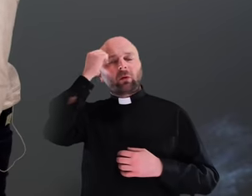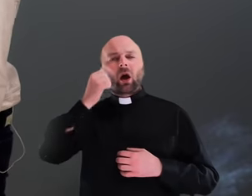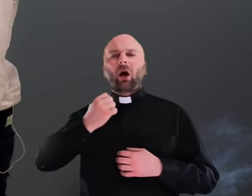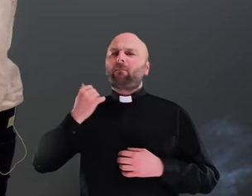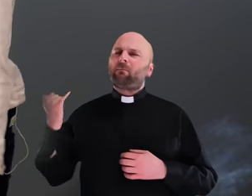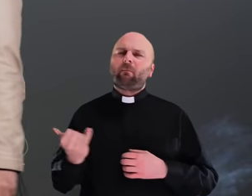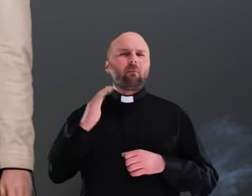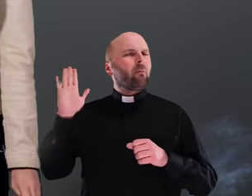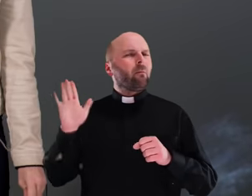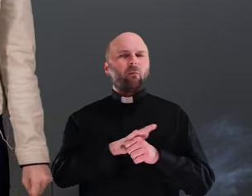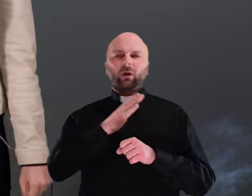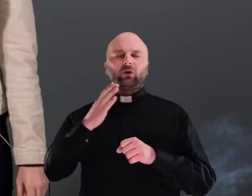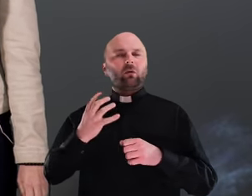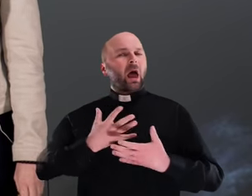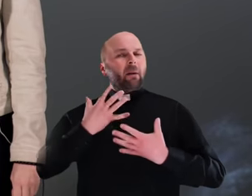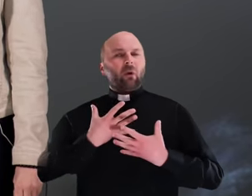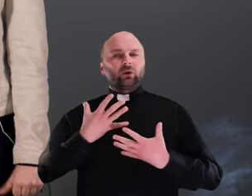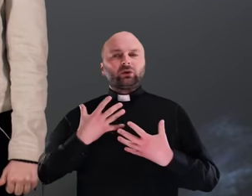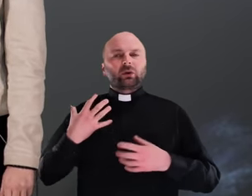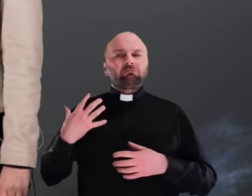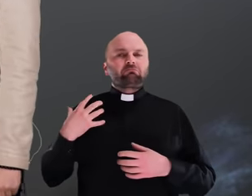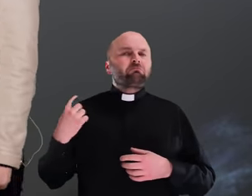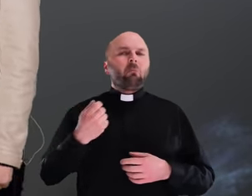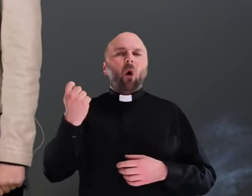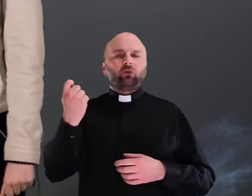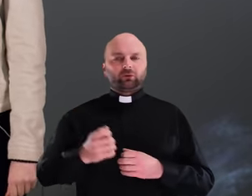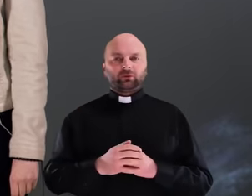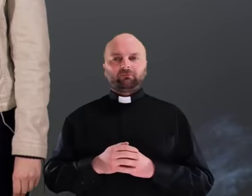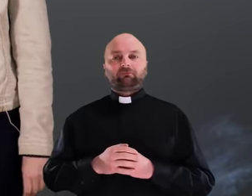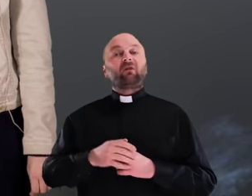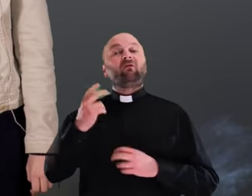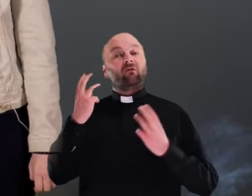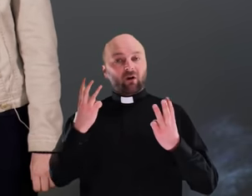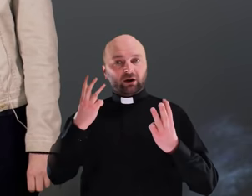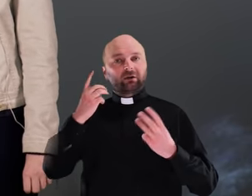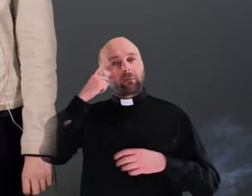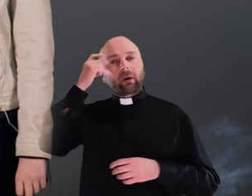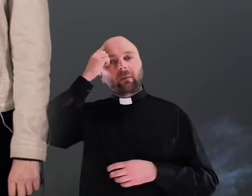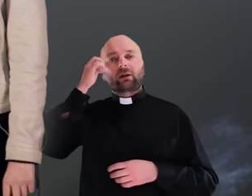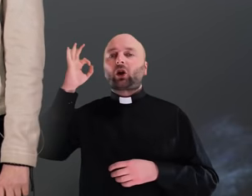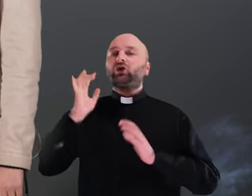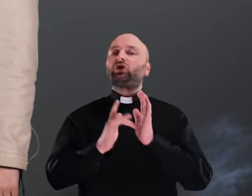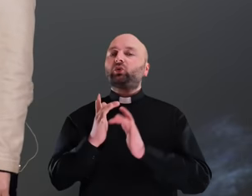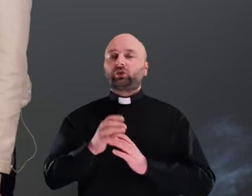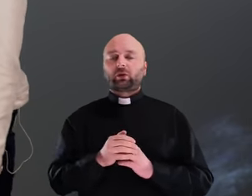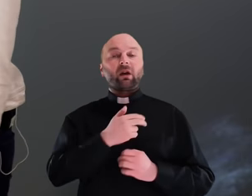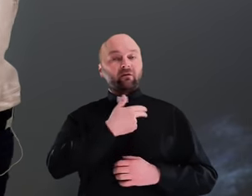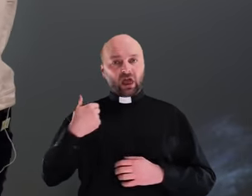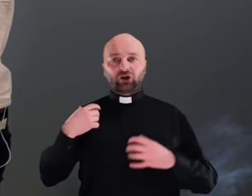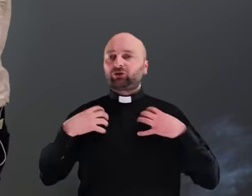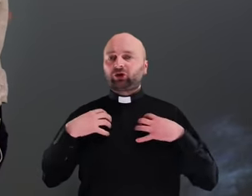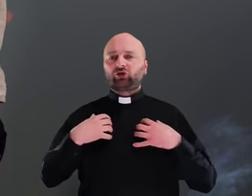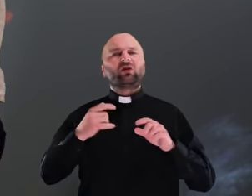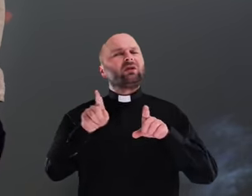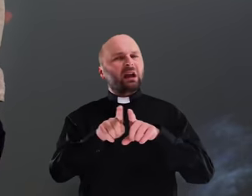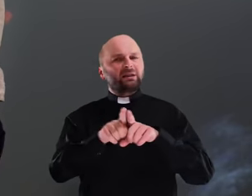emocji podróż, to warto w nim pamiętać o Jezusie i o tym, że w naszym życiu również